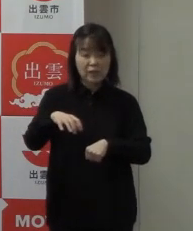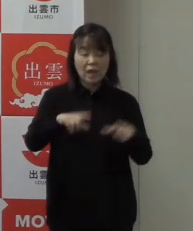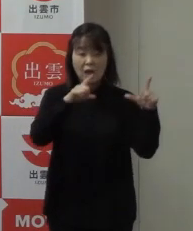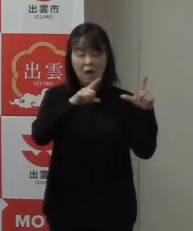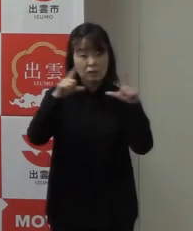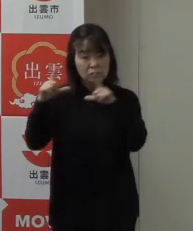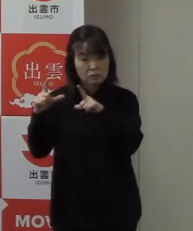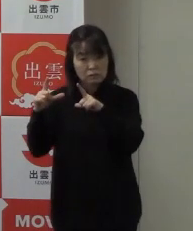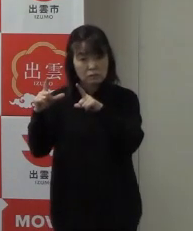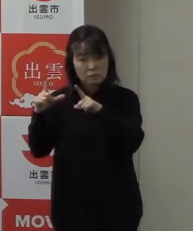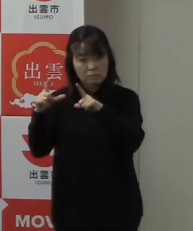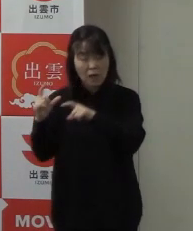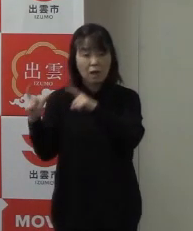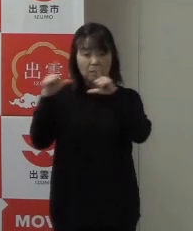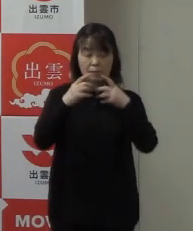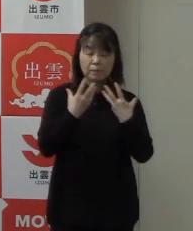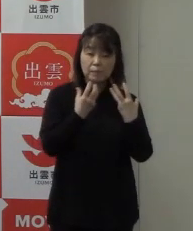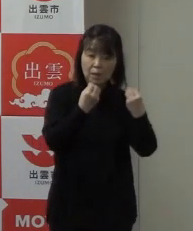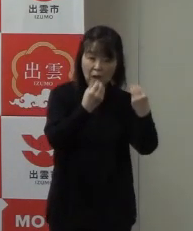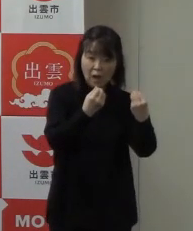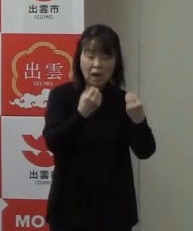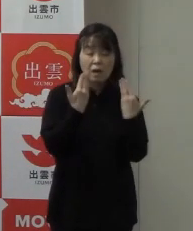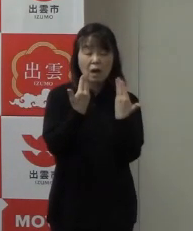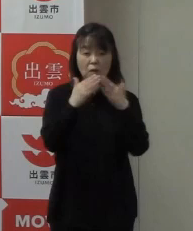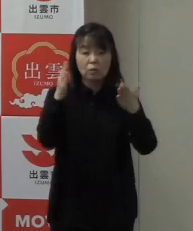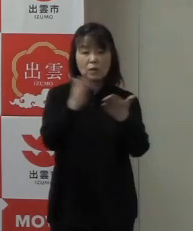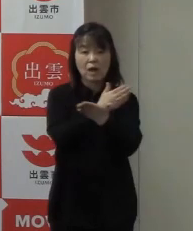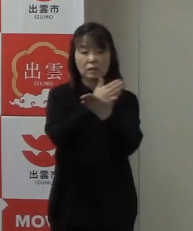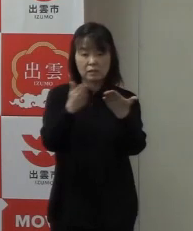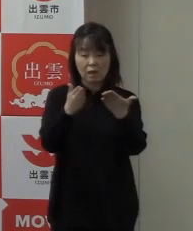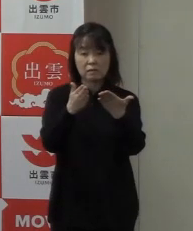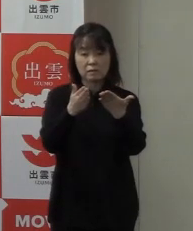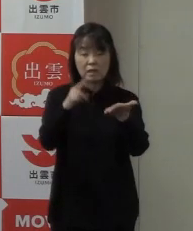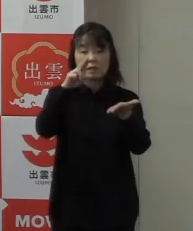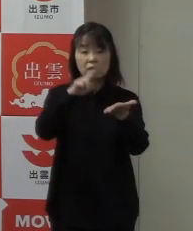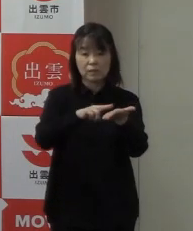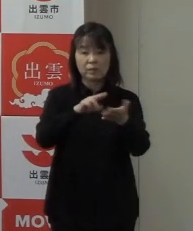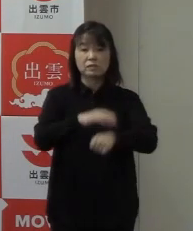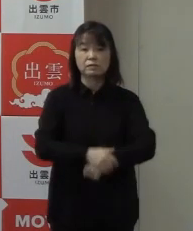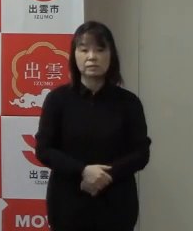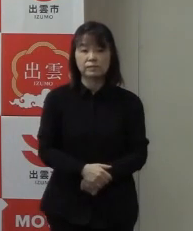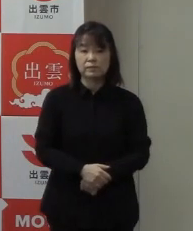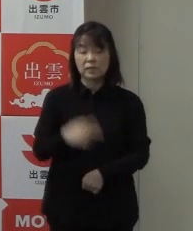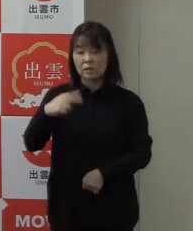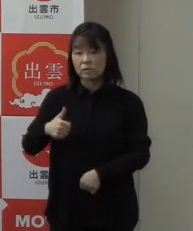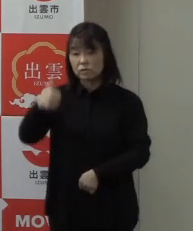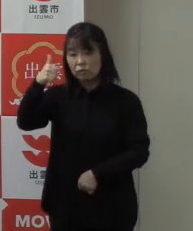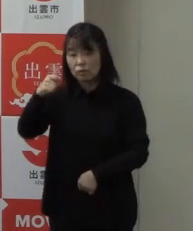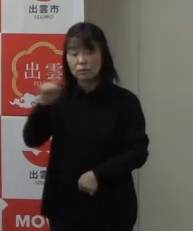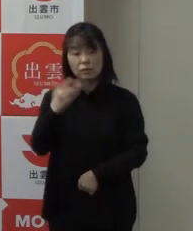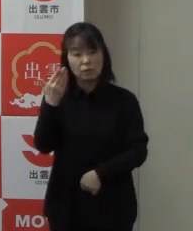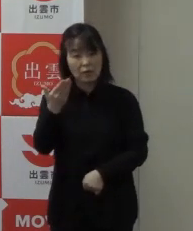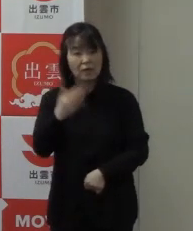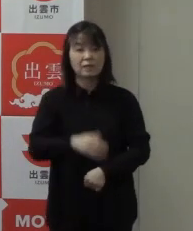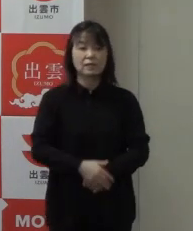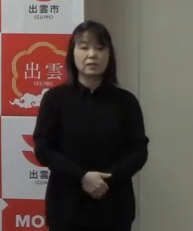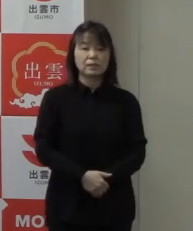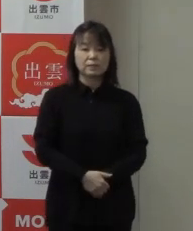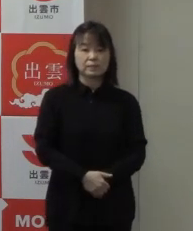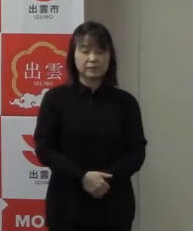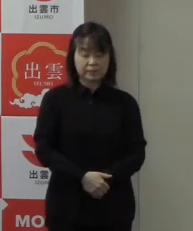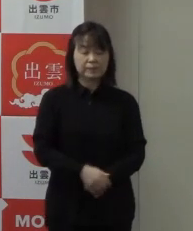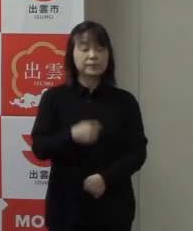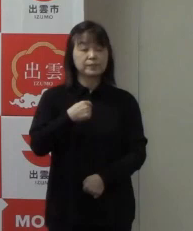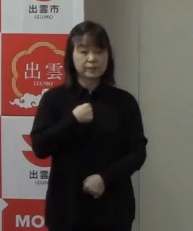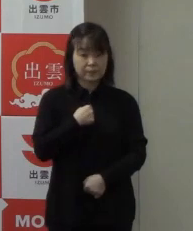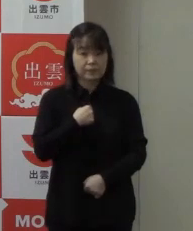し、まあ、ないかもしれない。そこは学校の判断に任せております。 はい、ありがとうございます。市長も同じようなお考えですか。 いや、一緒